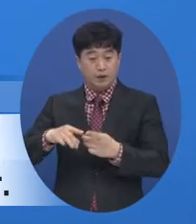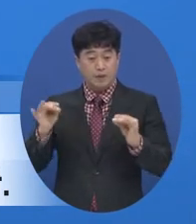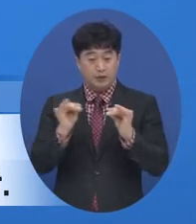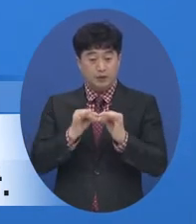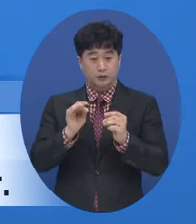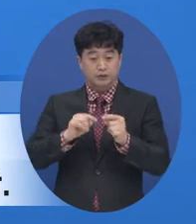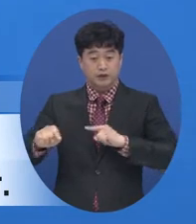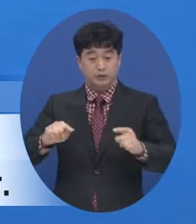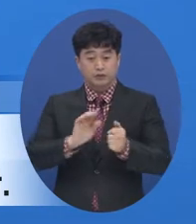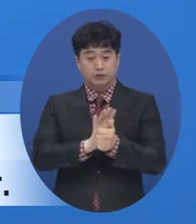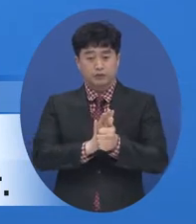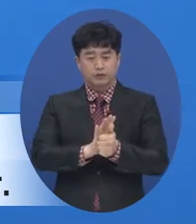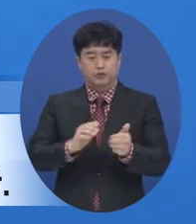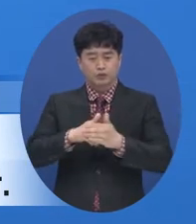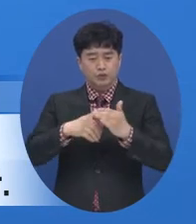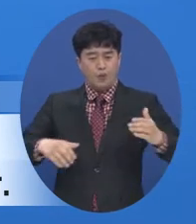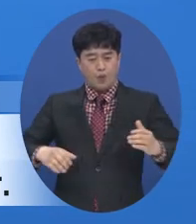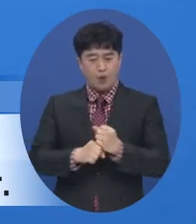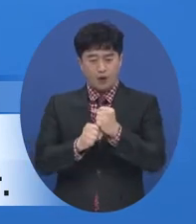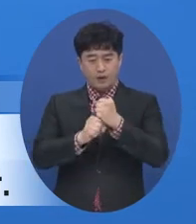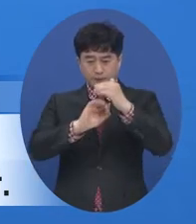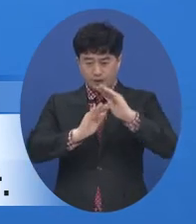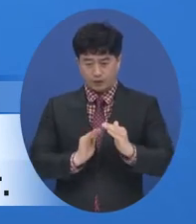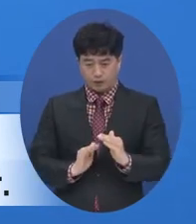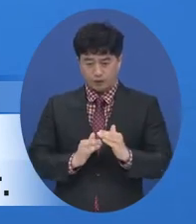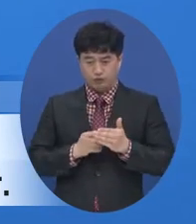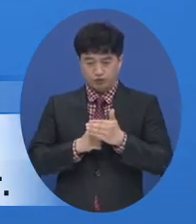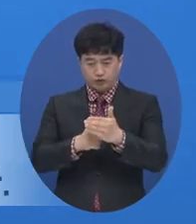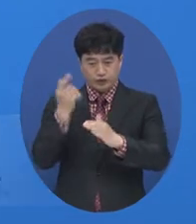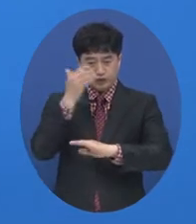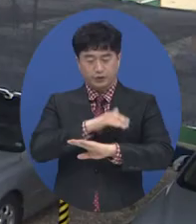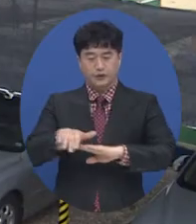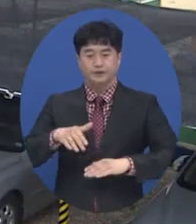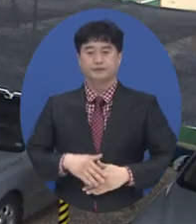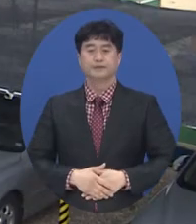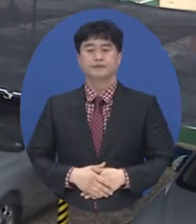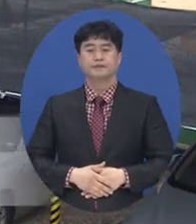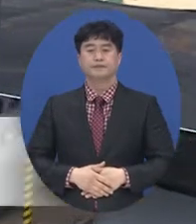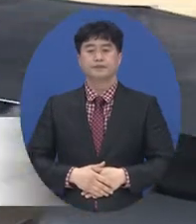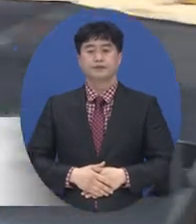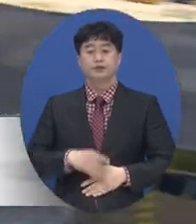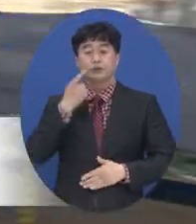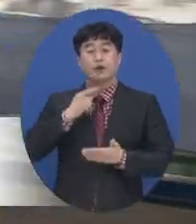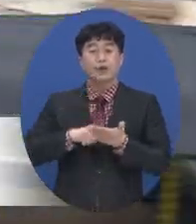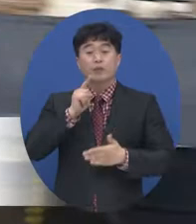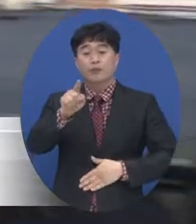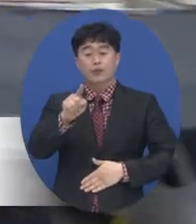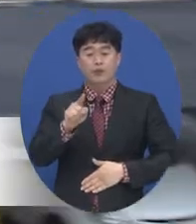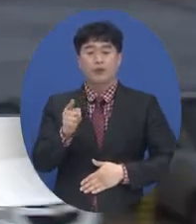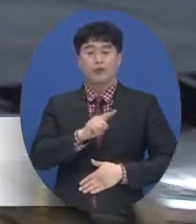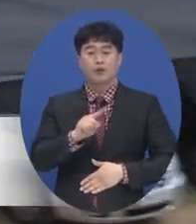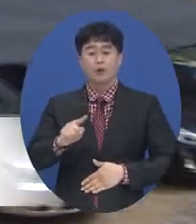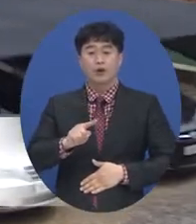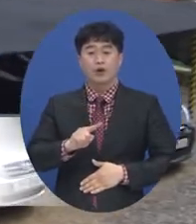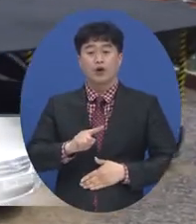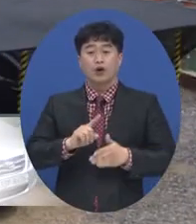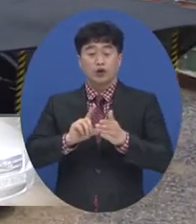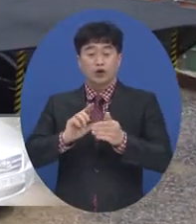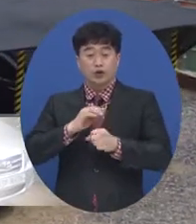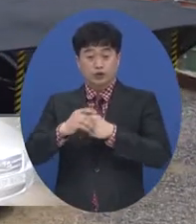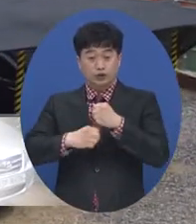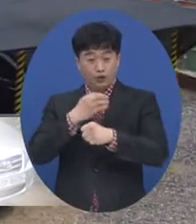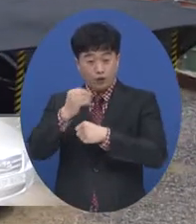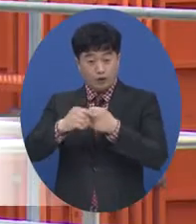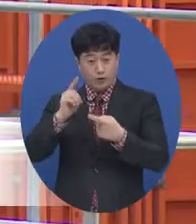종합적이고 체계적으로 지속 추진해 나가고자 합니다 쉽게 말에 연식에 따라 맞춰 관리해 주는